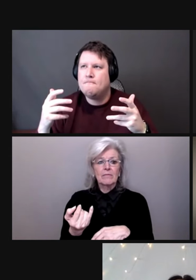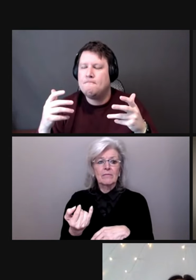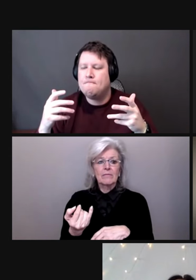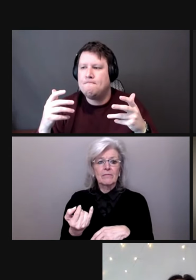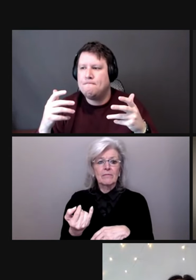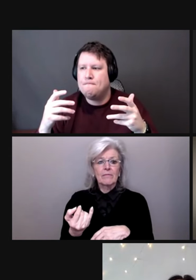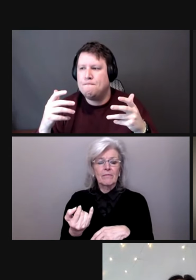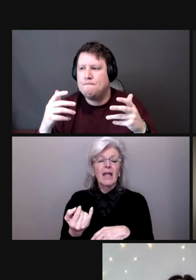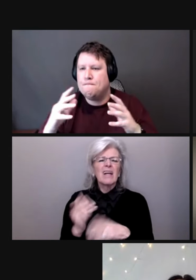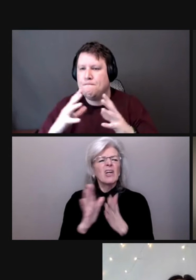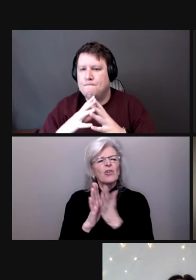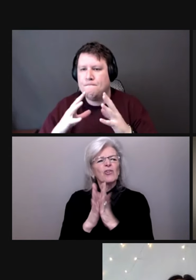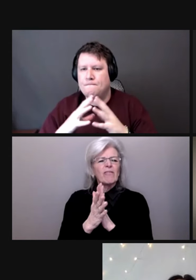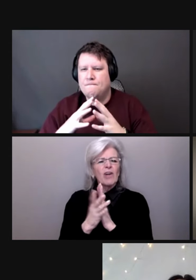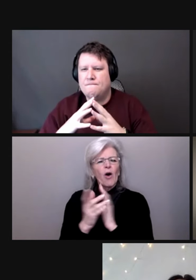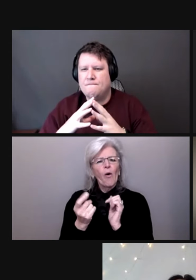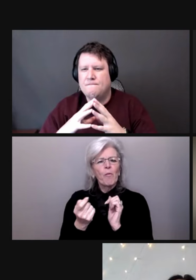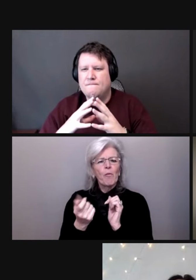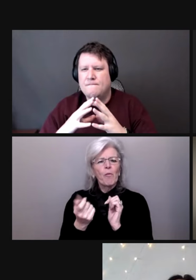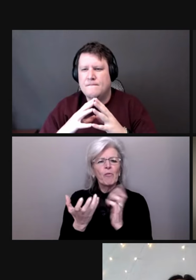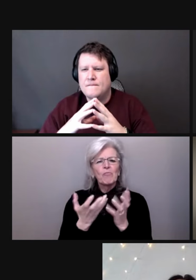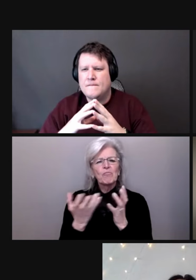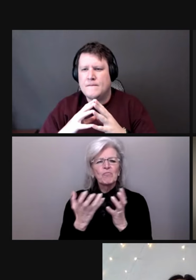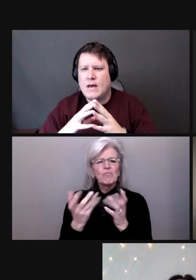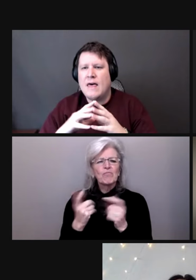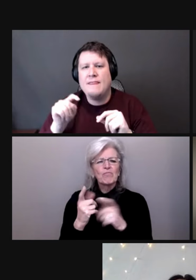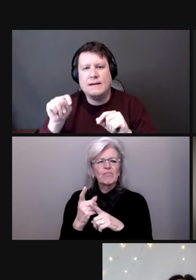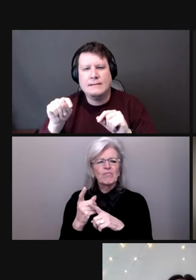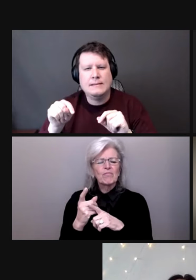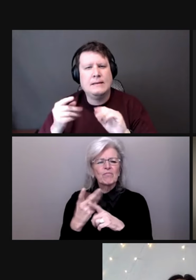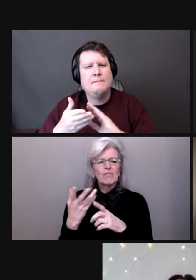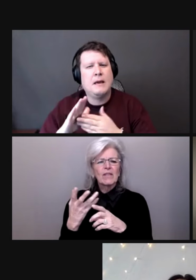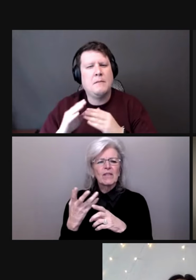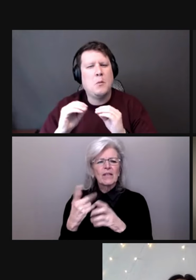ça devient un petit peu comme un réflexe à un moment donné.